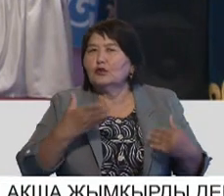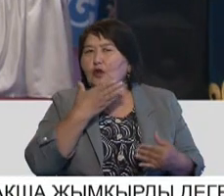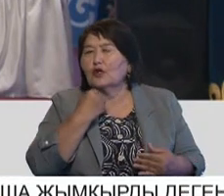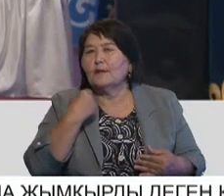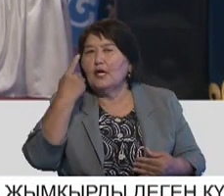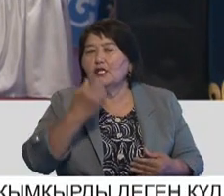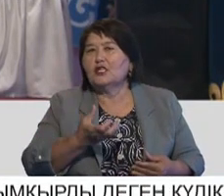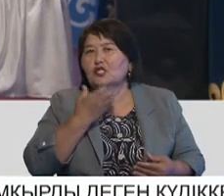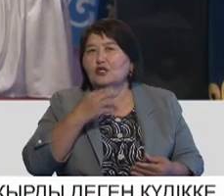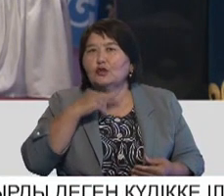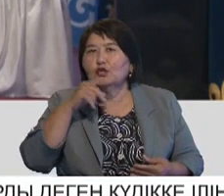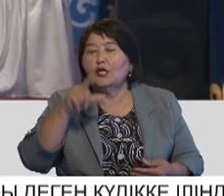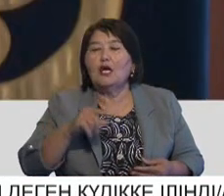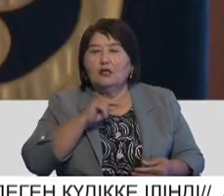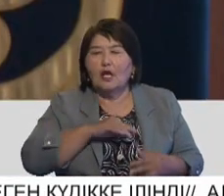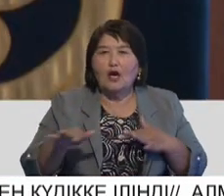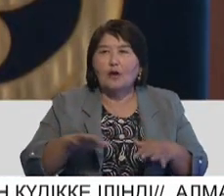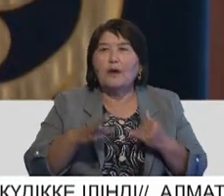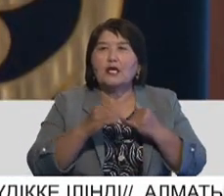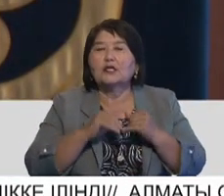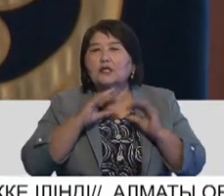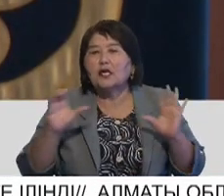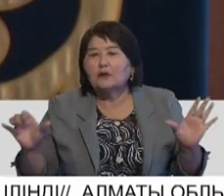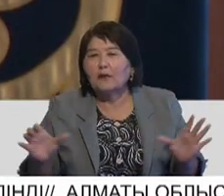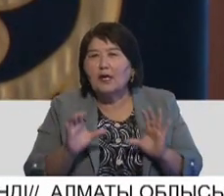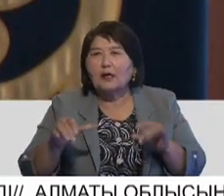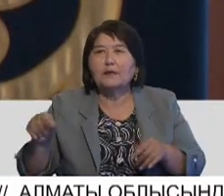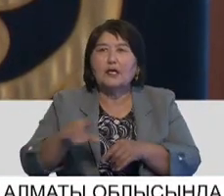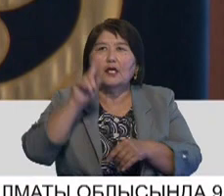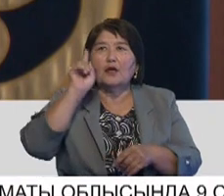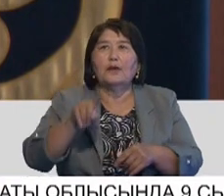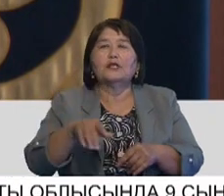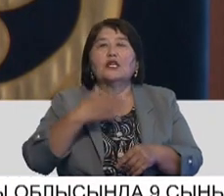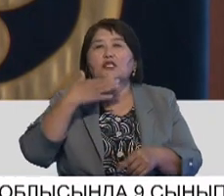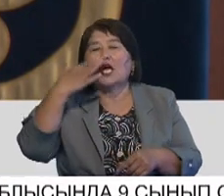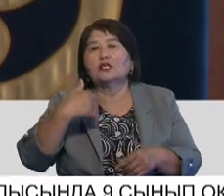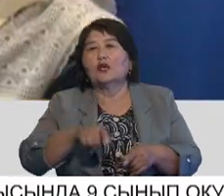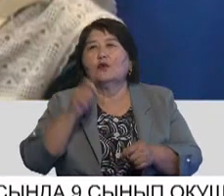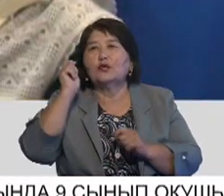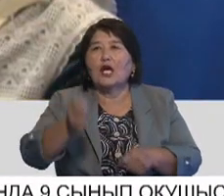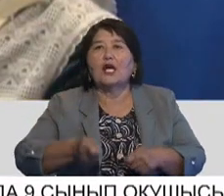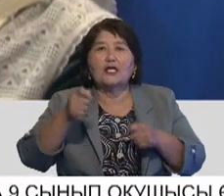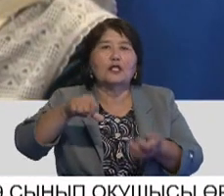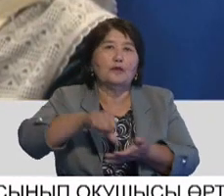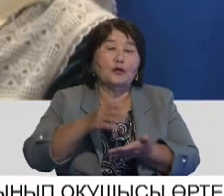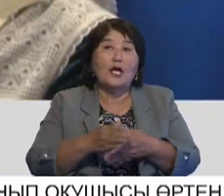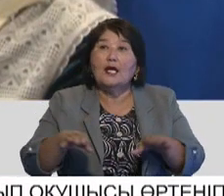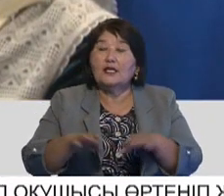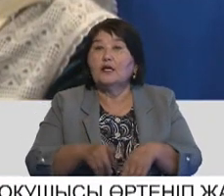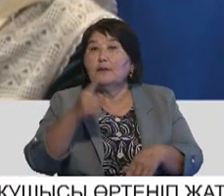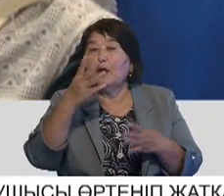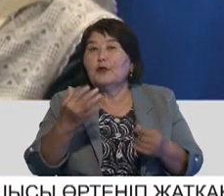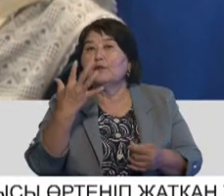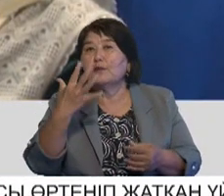жылы жүзді адам болған. Шаруаға мығым, жердің бабын жетік білетіні соншалықты, ала жаздай қолынан кетпені түспеген. Тіпті бір